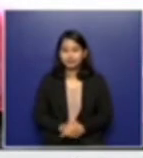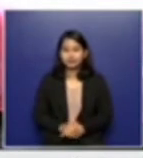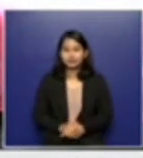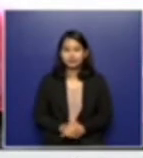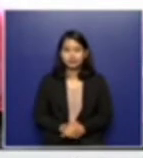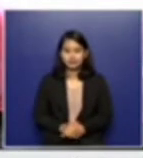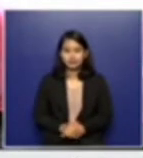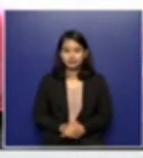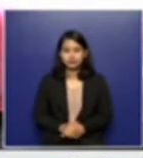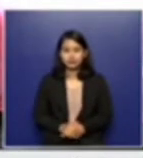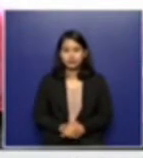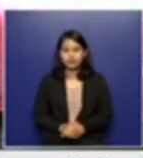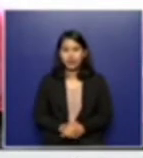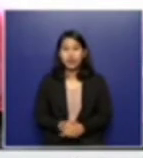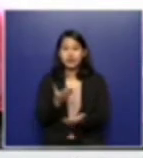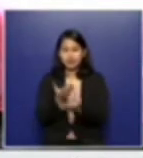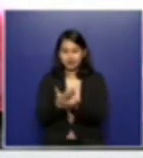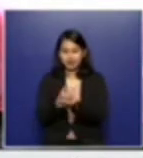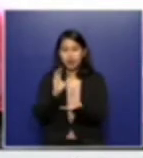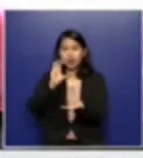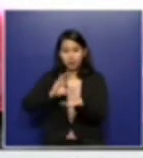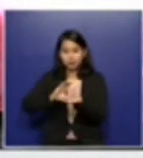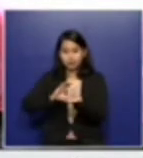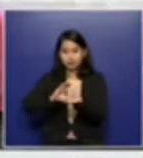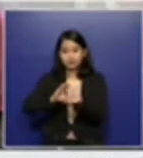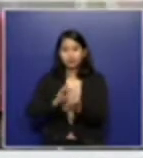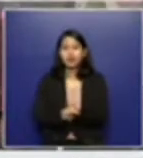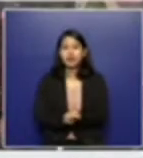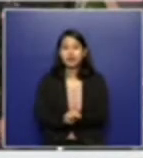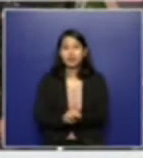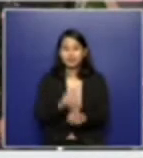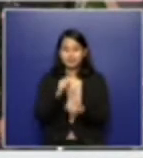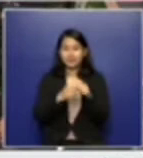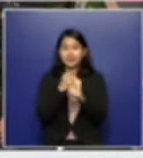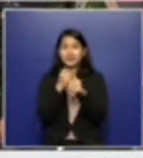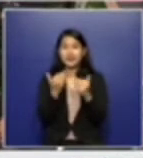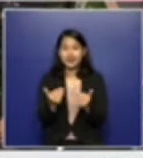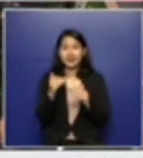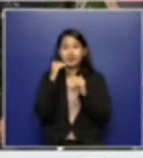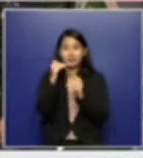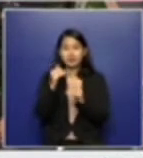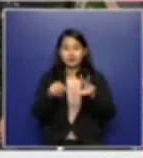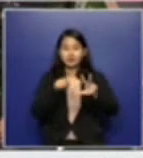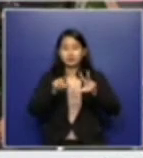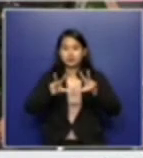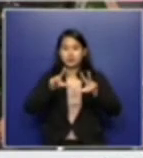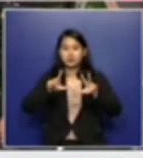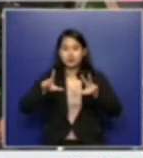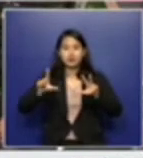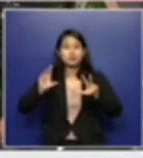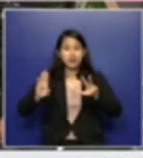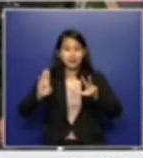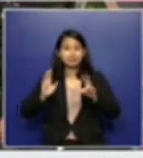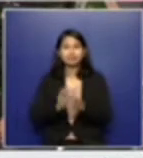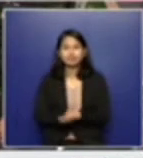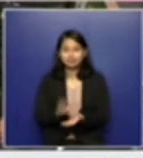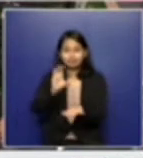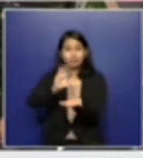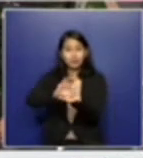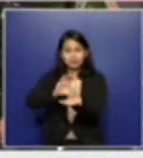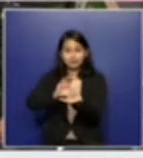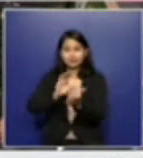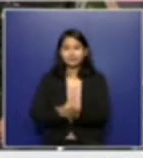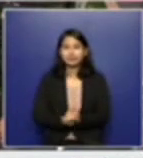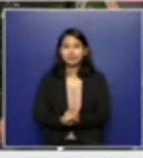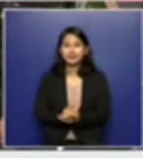งบประมาณแผ่นดินเนี่ยครับปีนี้เราตั้งไว้ 3.3 ล้านล้านบาทที่สำคัญก็คือมันเป็น